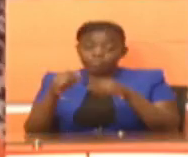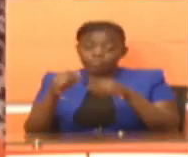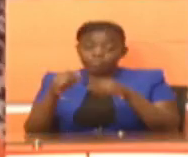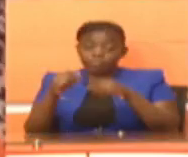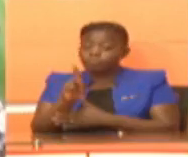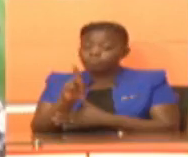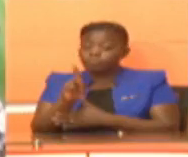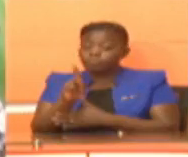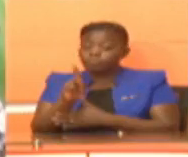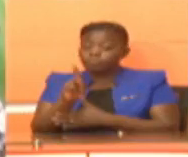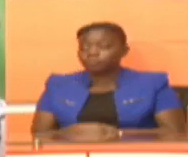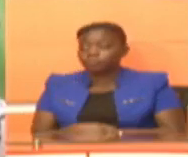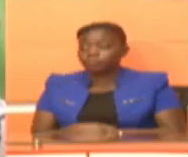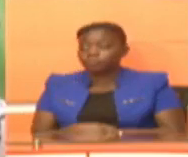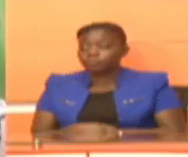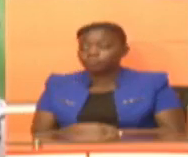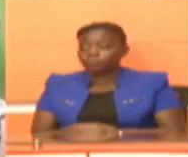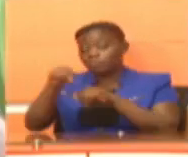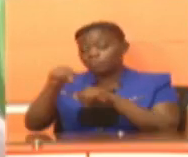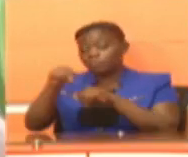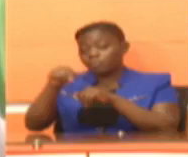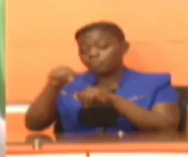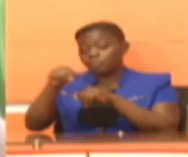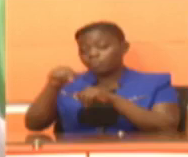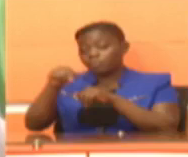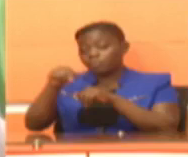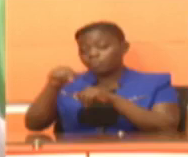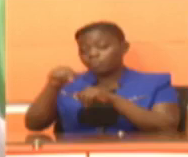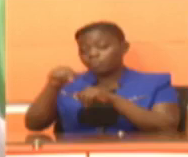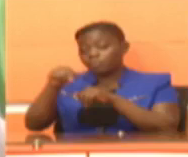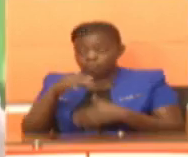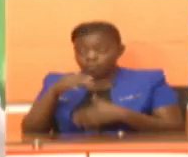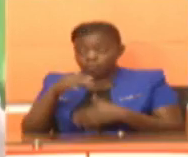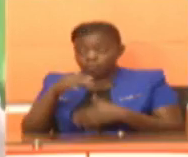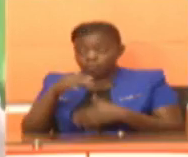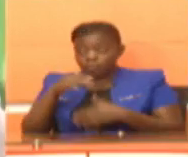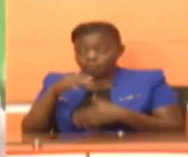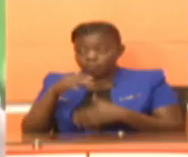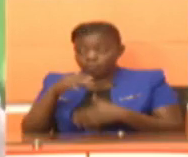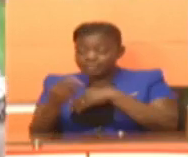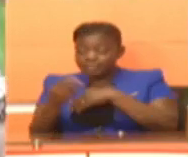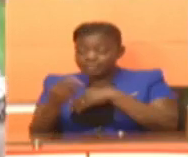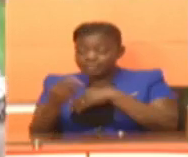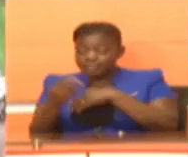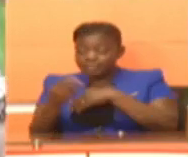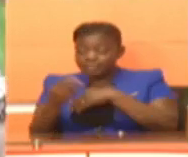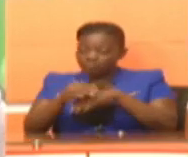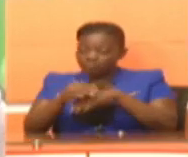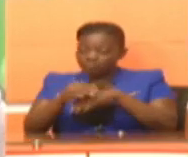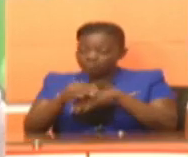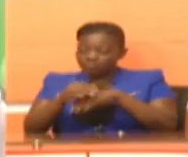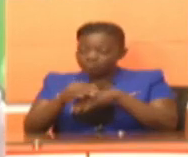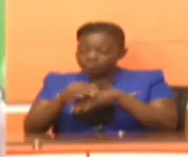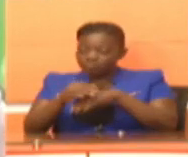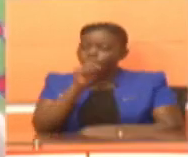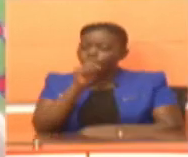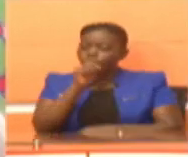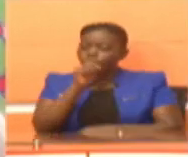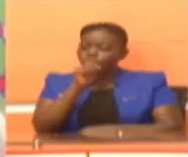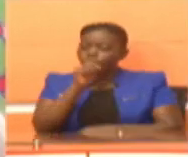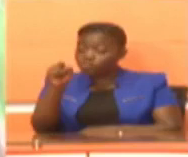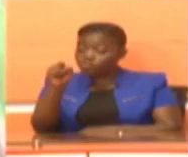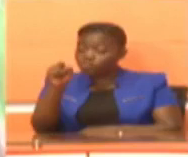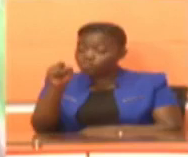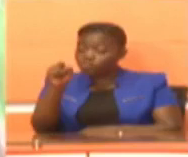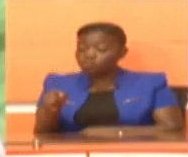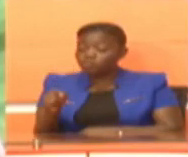okubasasula ssaawa ng'emu ne batuukira wa muzeeyi nebba wange abadde atundawo mukene ne bagamba gwe muzeeyi naddala gwe